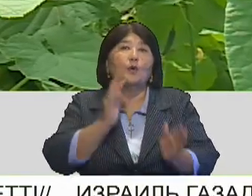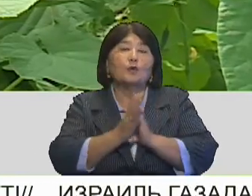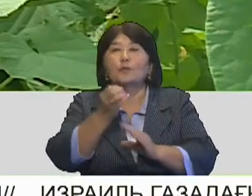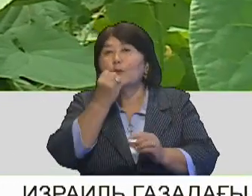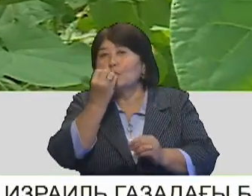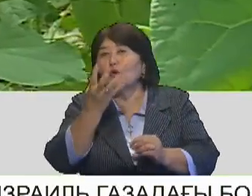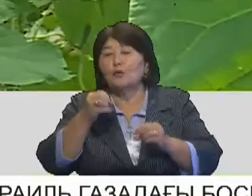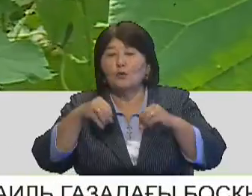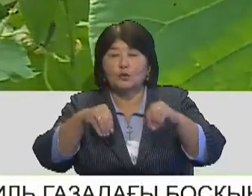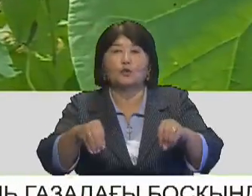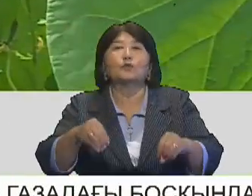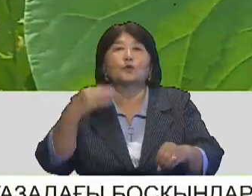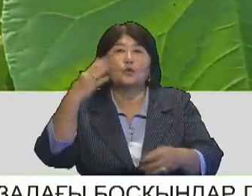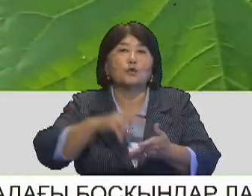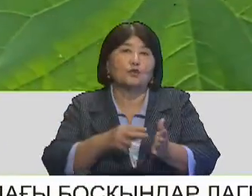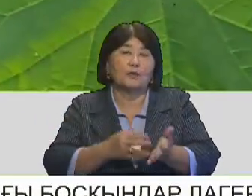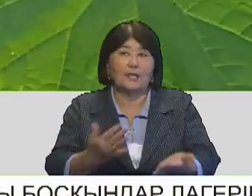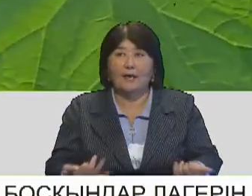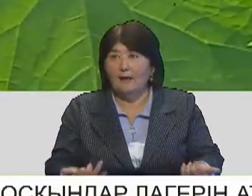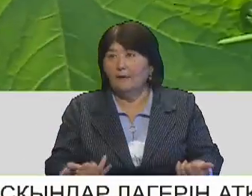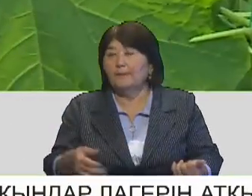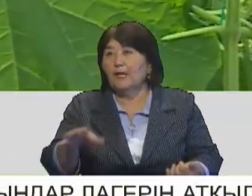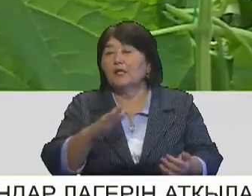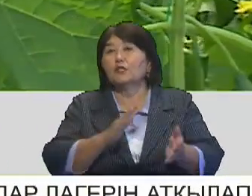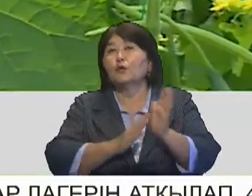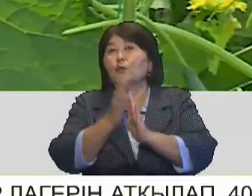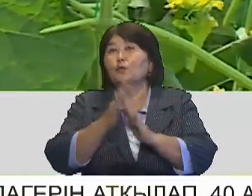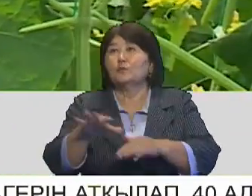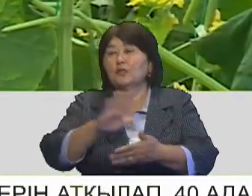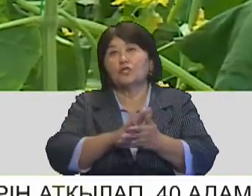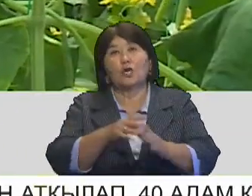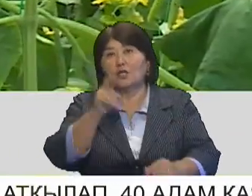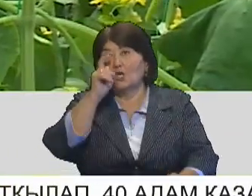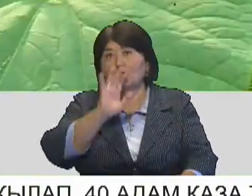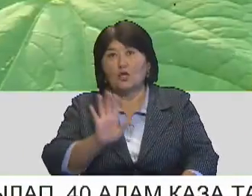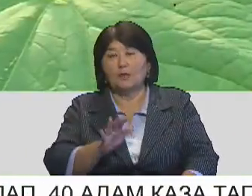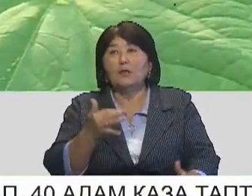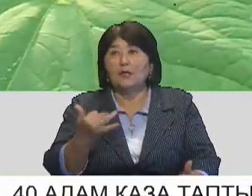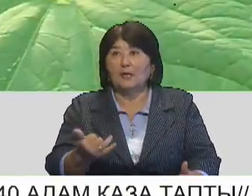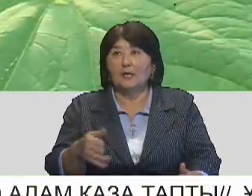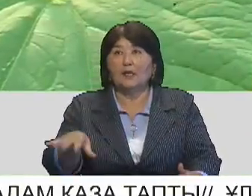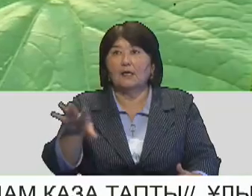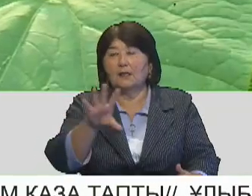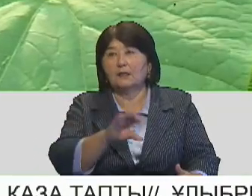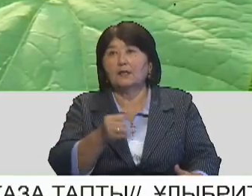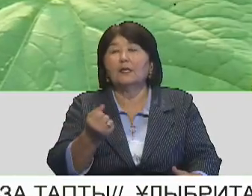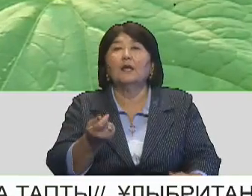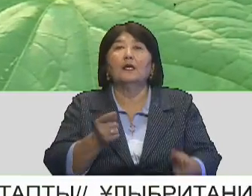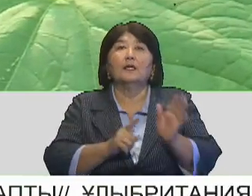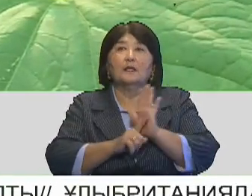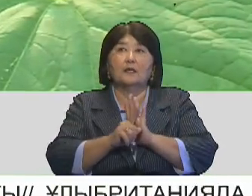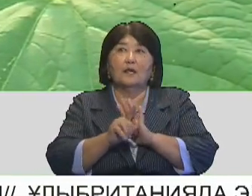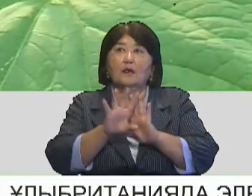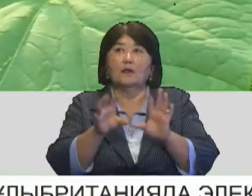отырғызу жоспарлануда. Жалпы қазіргі өсімдіктердің жағдайы жаман емес. Қазір гүлдеу фазасына, қазір түйнектеу фазасына беріпті.